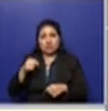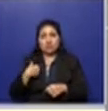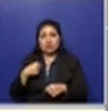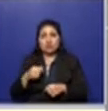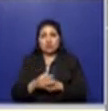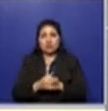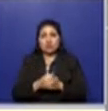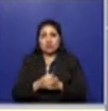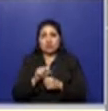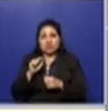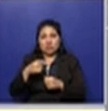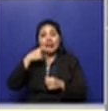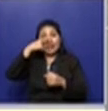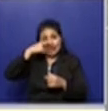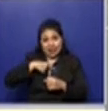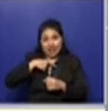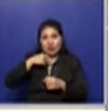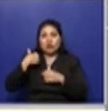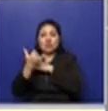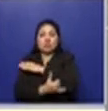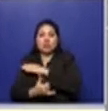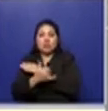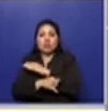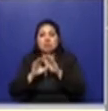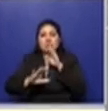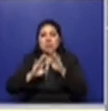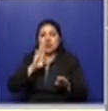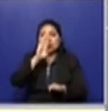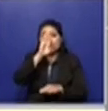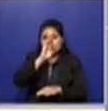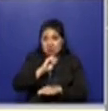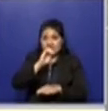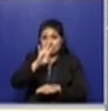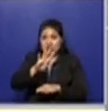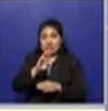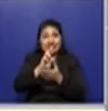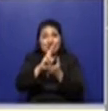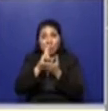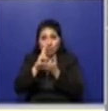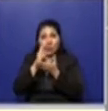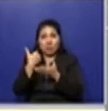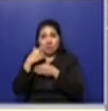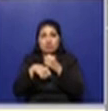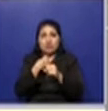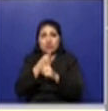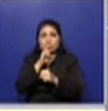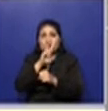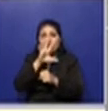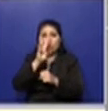จากทั้งในประเทศและต่างประเทศถึง44รางวัลในปีพุทธศักราช